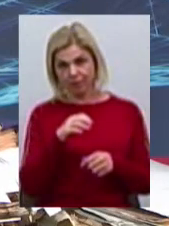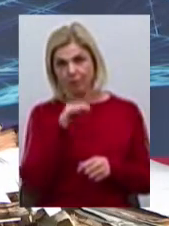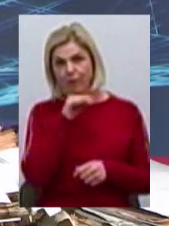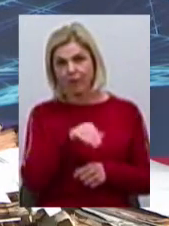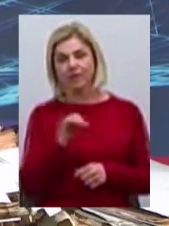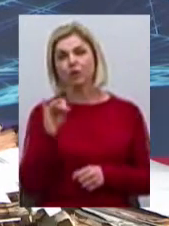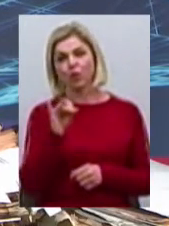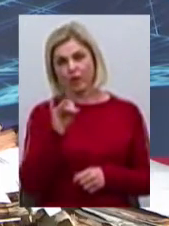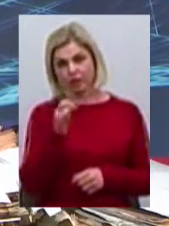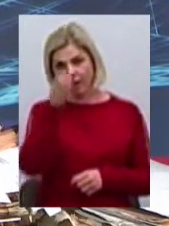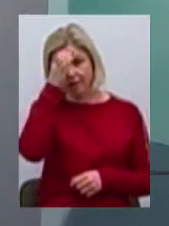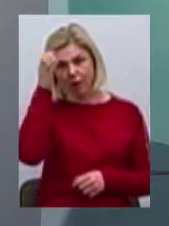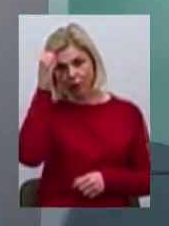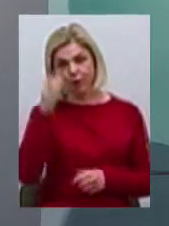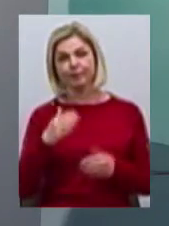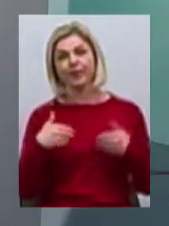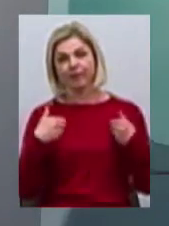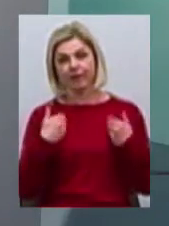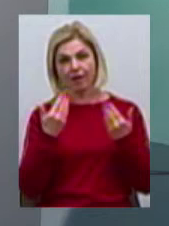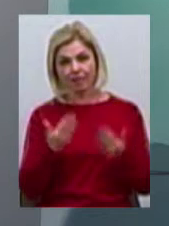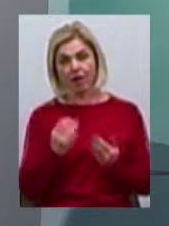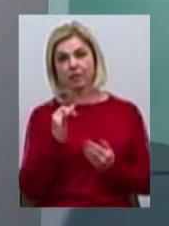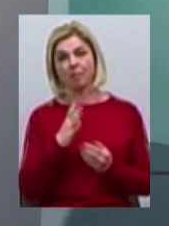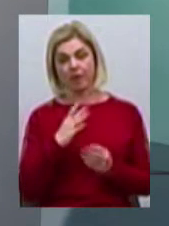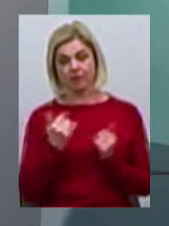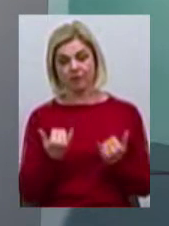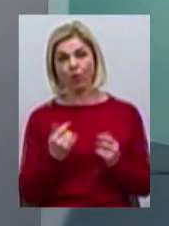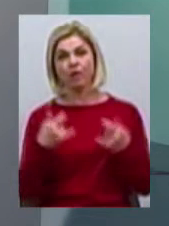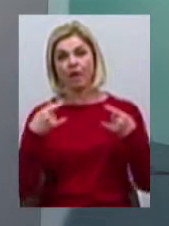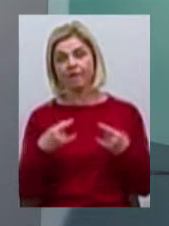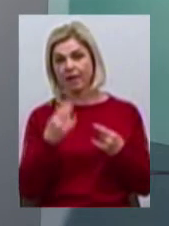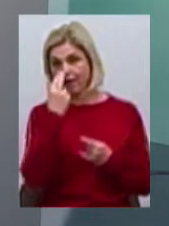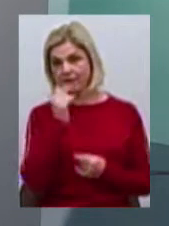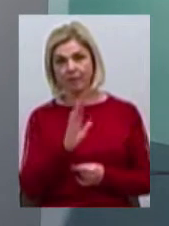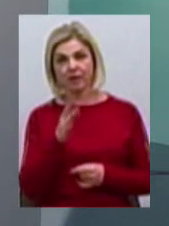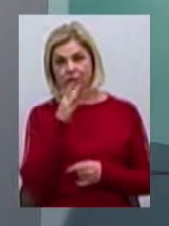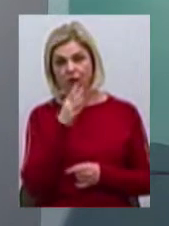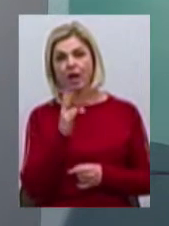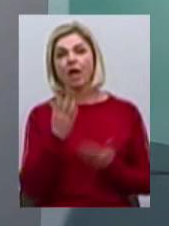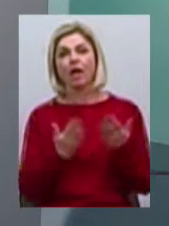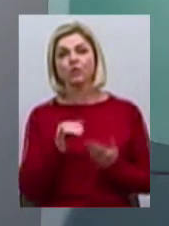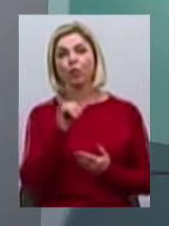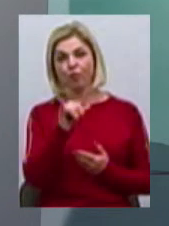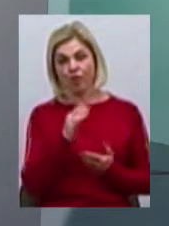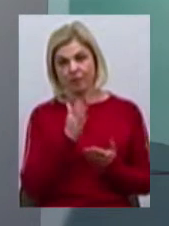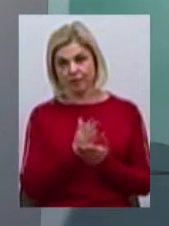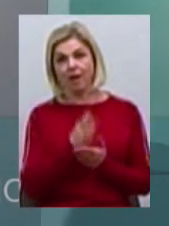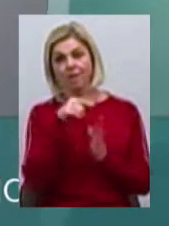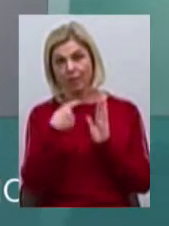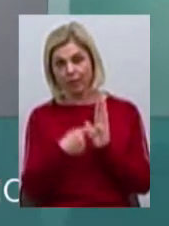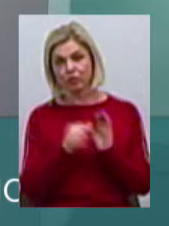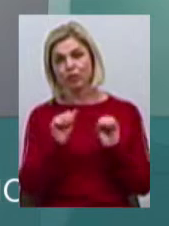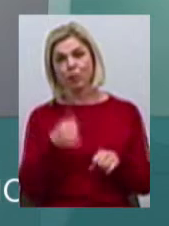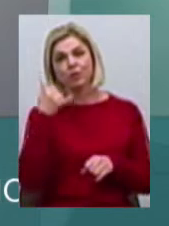вітаю. Хоча ми виходимо і в незвичний час, але якщо у вас будуть запитання, побажання, телефон студії 76-92-33. Будь